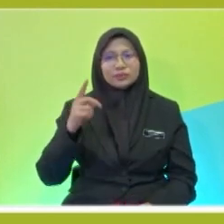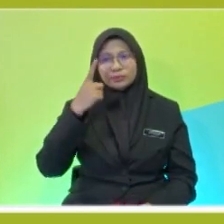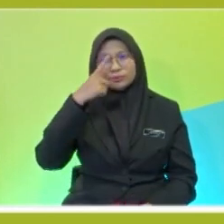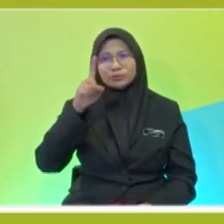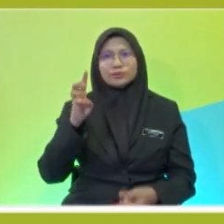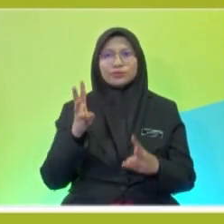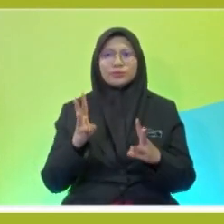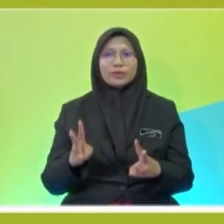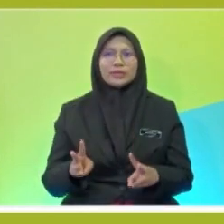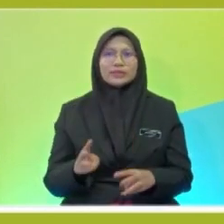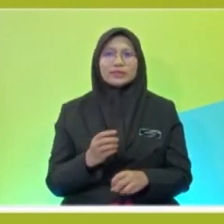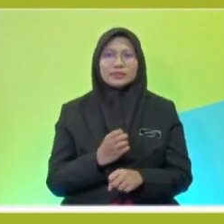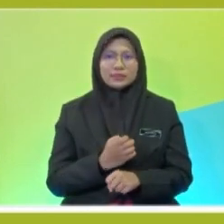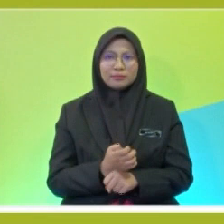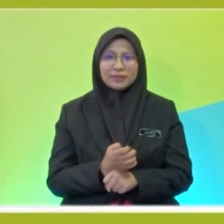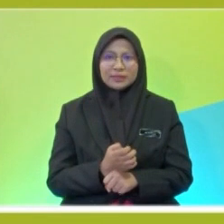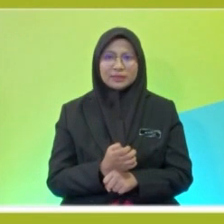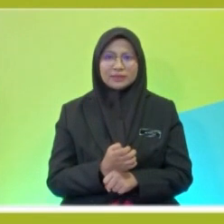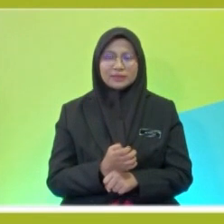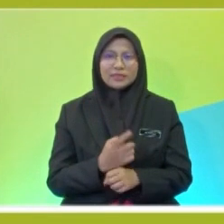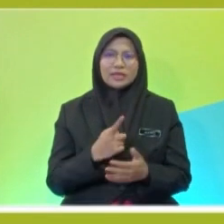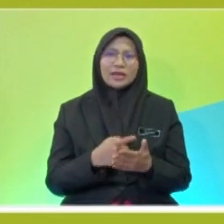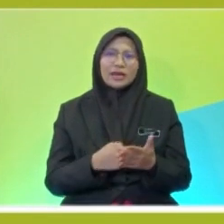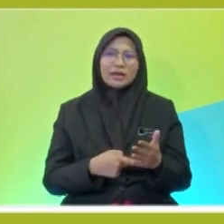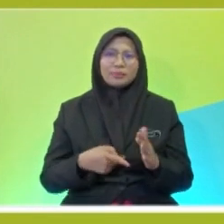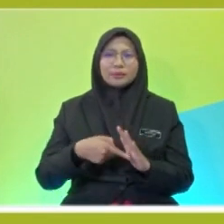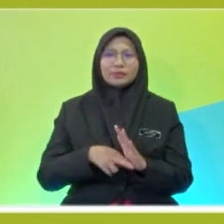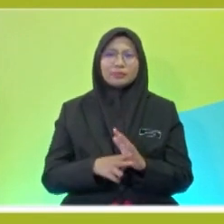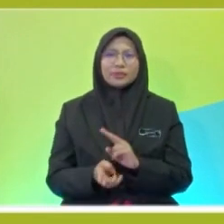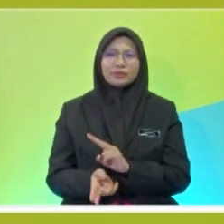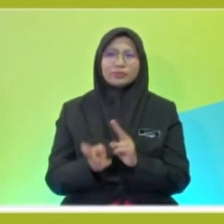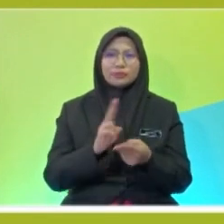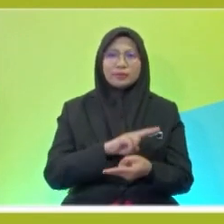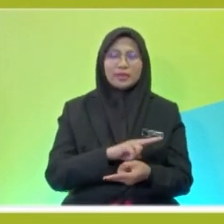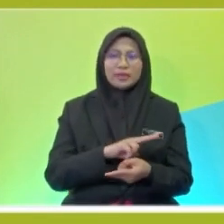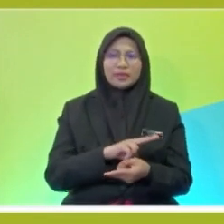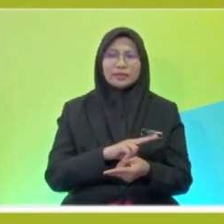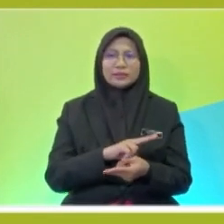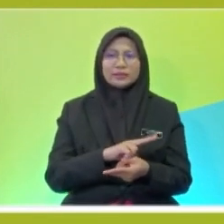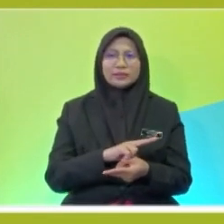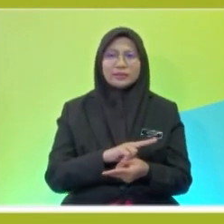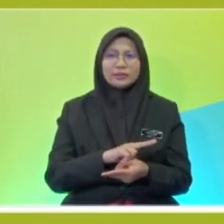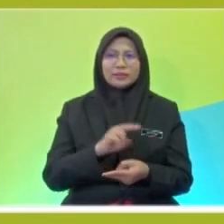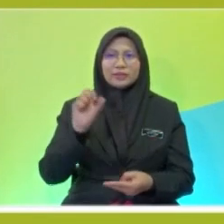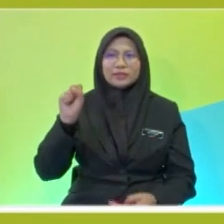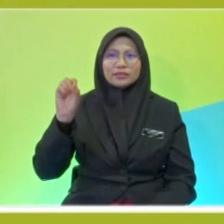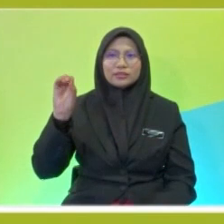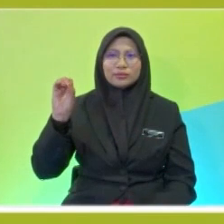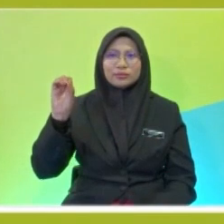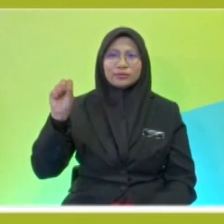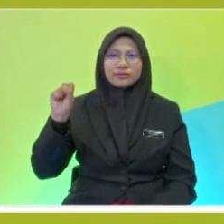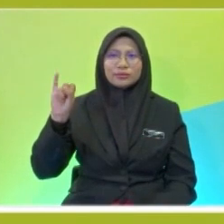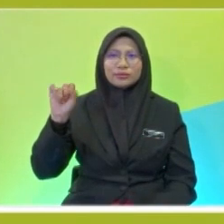soalnya bentuk Jelaskan dua perubahan sosial yang dialami oleh warga emas berikut tanpa pandemic covid-19